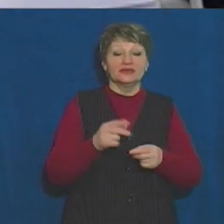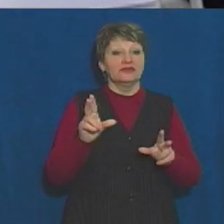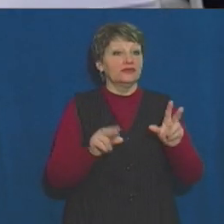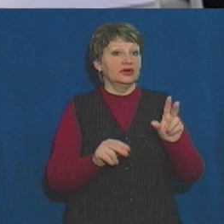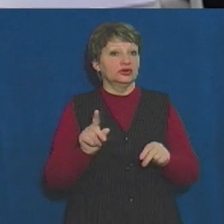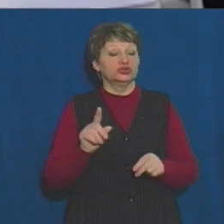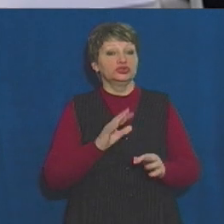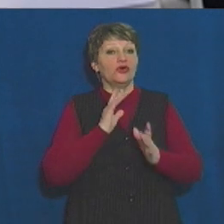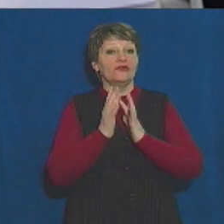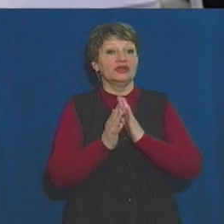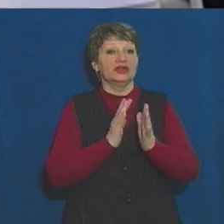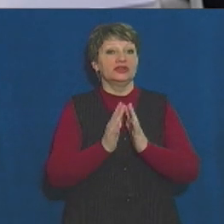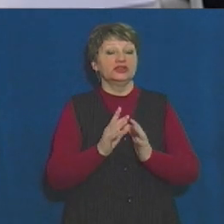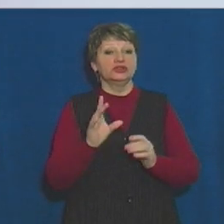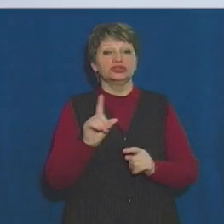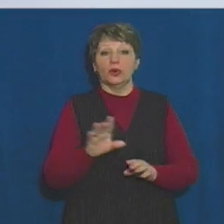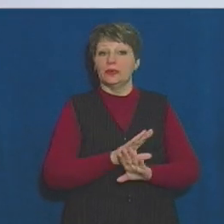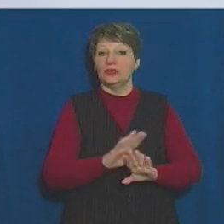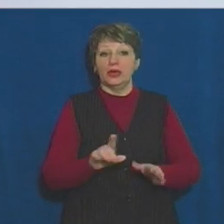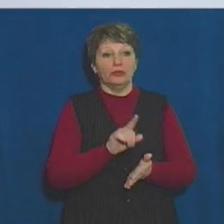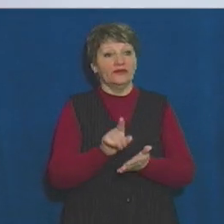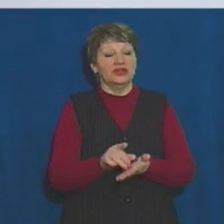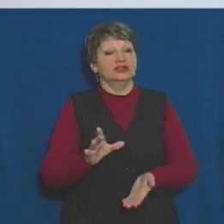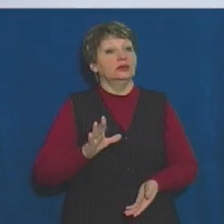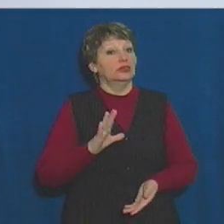лісі мертвої деревини не повинно бути. Але